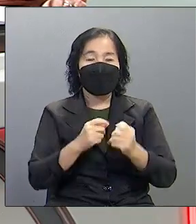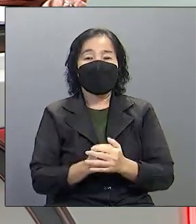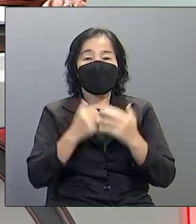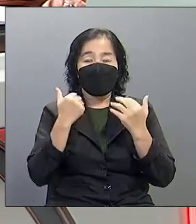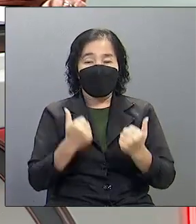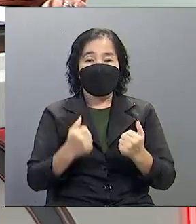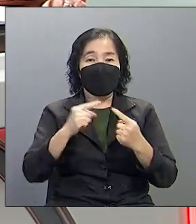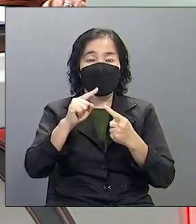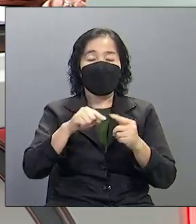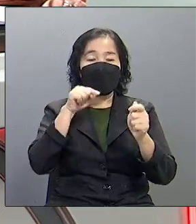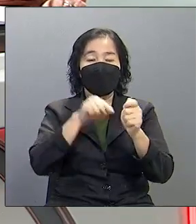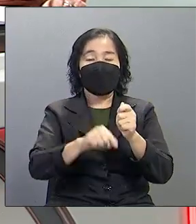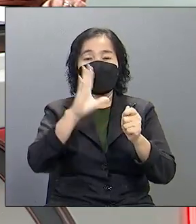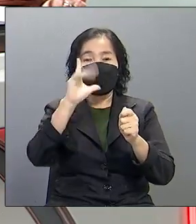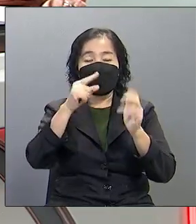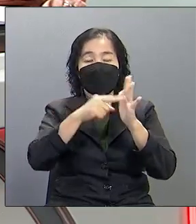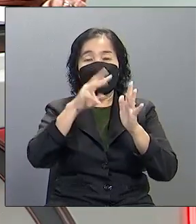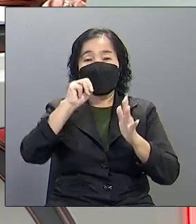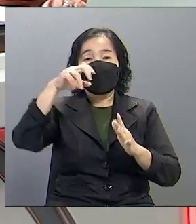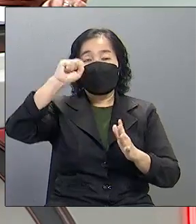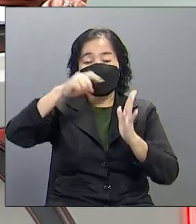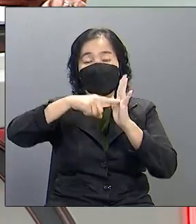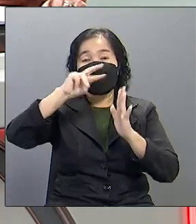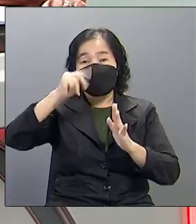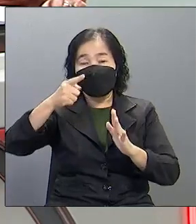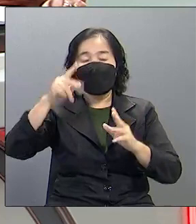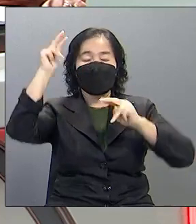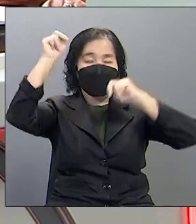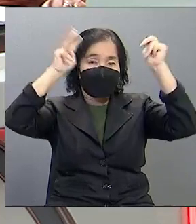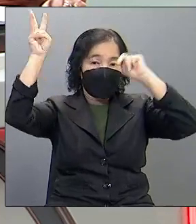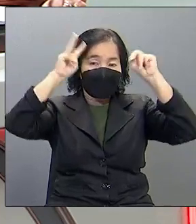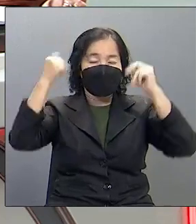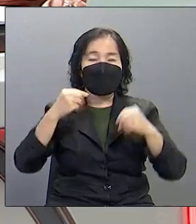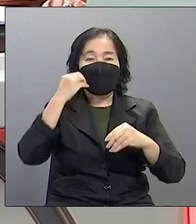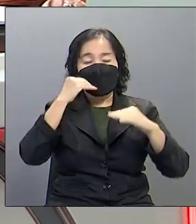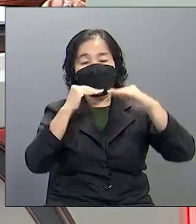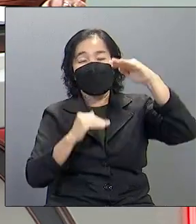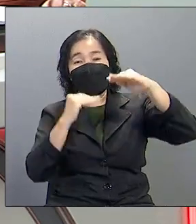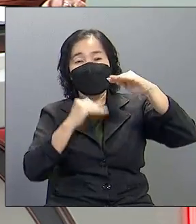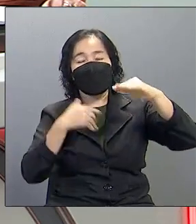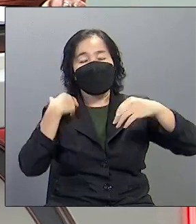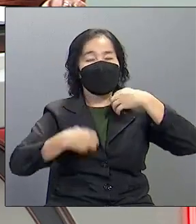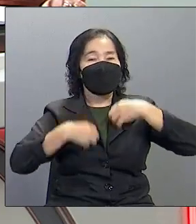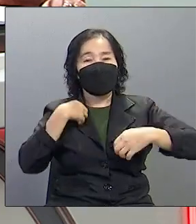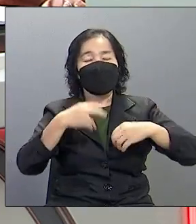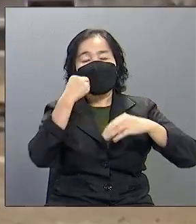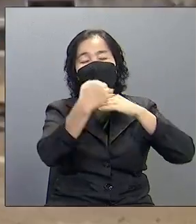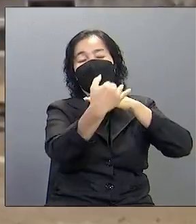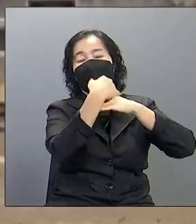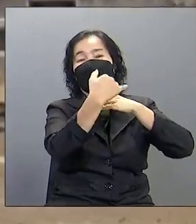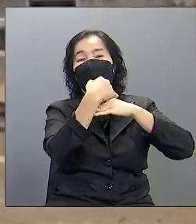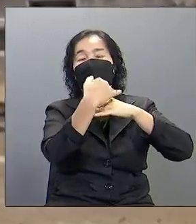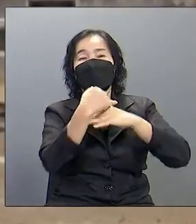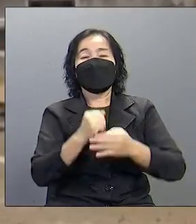ี้สถานการณเที่ยเพชุมแสงจัหวดนครสวรร์ คนทอยู่ในพ้นที่ร่มตามดูจะเดือดร้อนต่เนองยาวนานเลยทีเดยวค่ะ